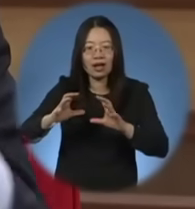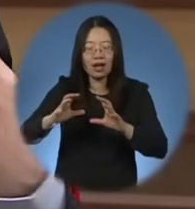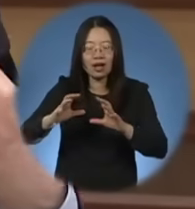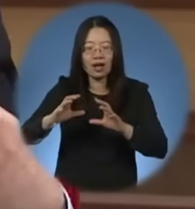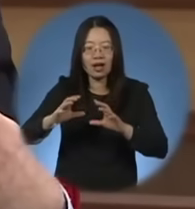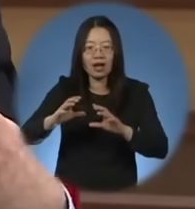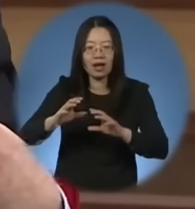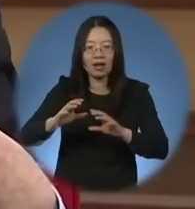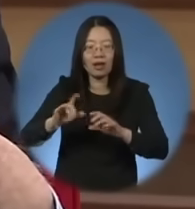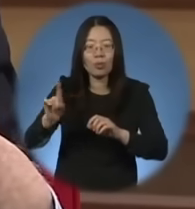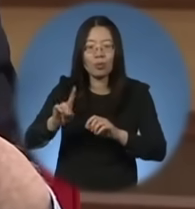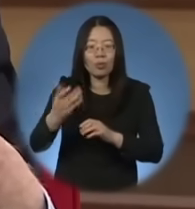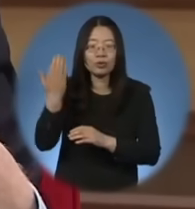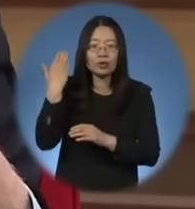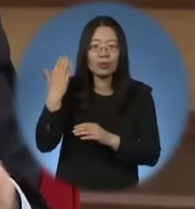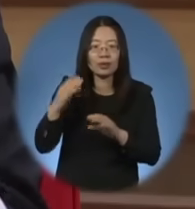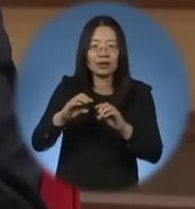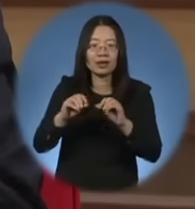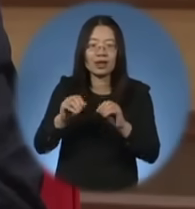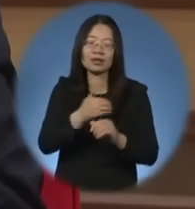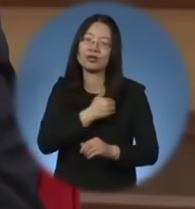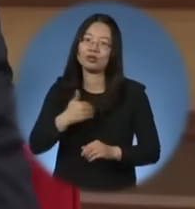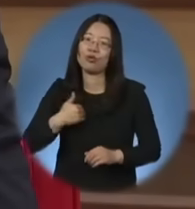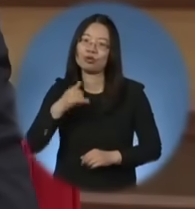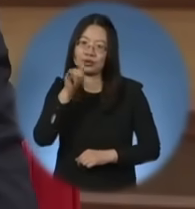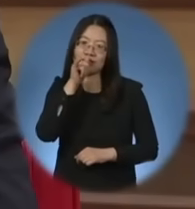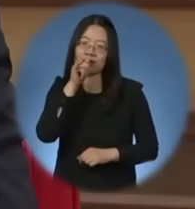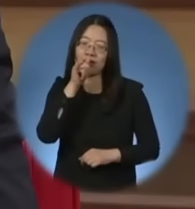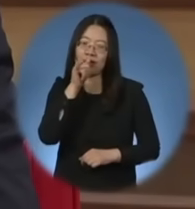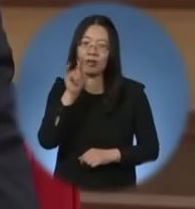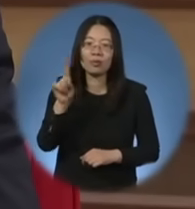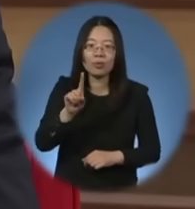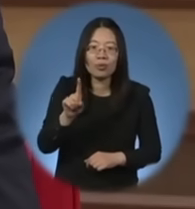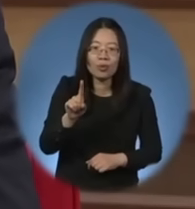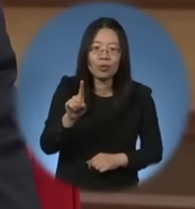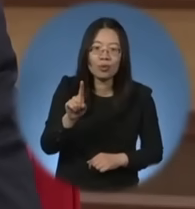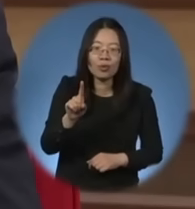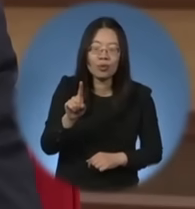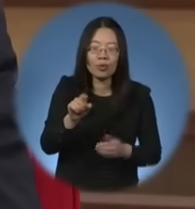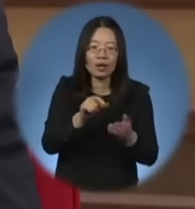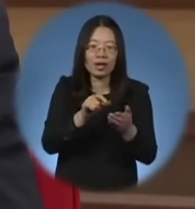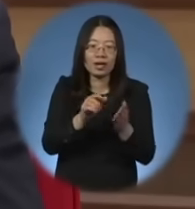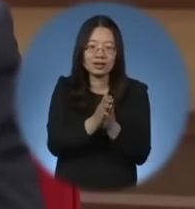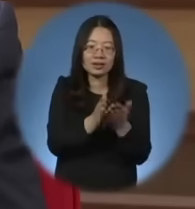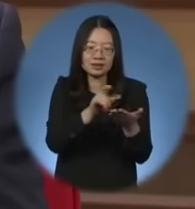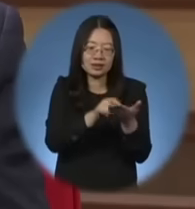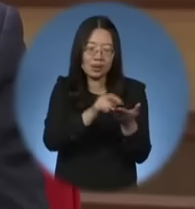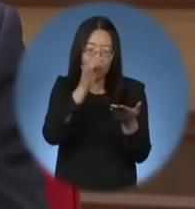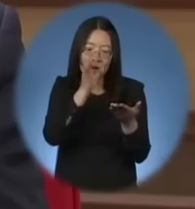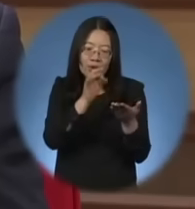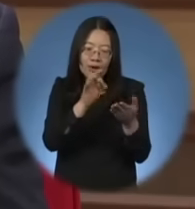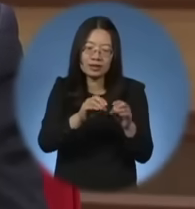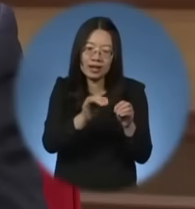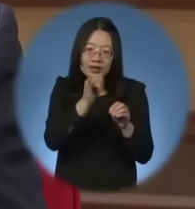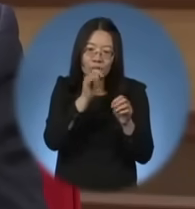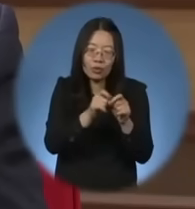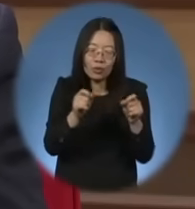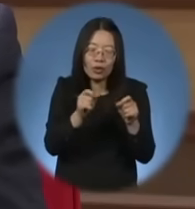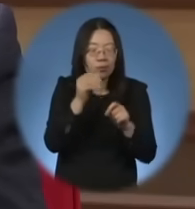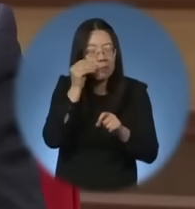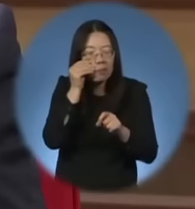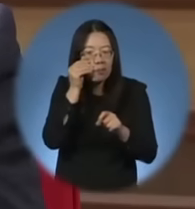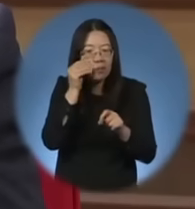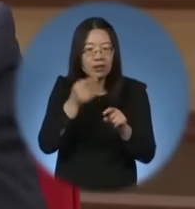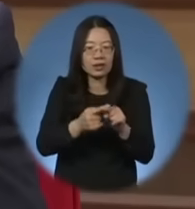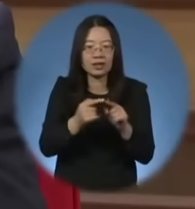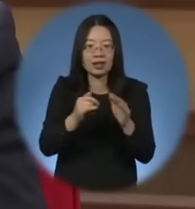그 전에는 땅에 여유가 있었어요 아 뭐 어떤 기록에 여기 당이 있는데 오랫동안 안